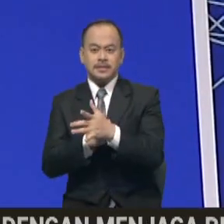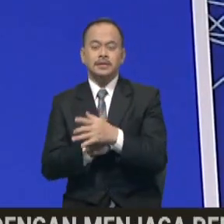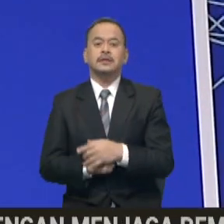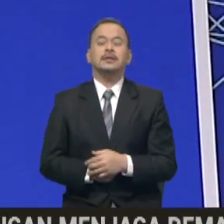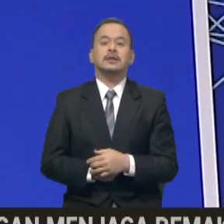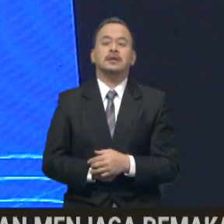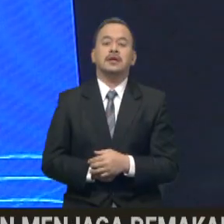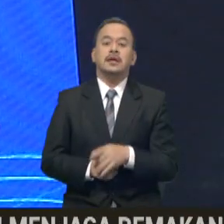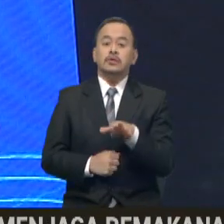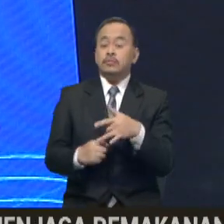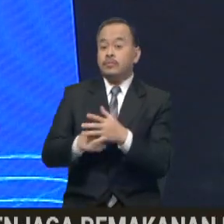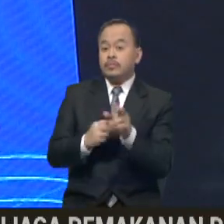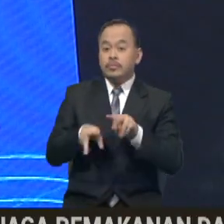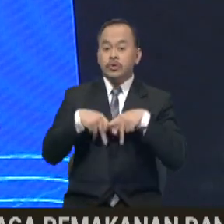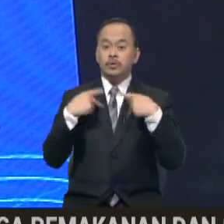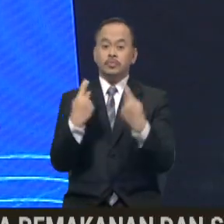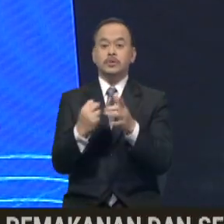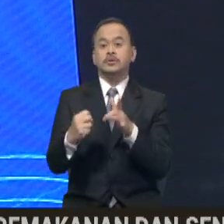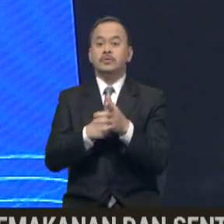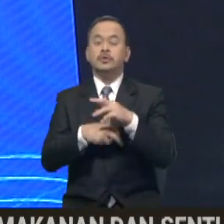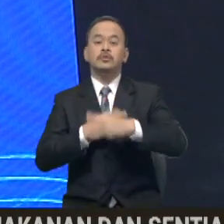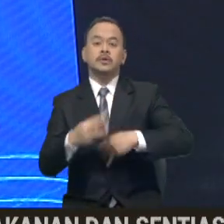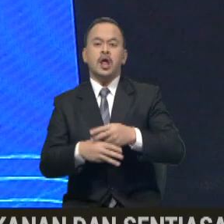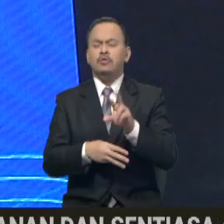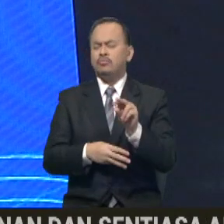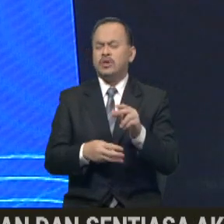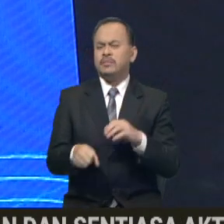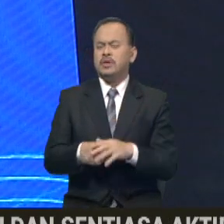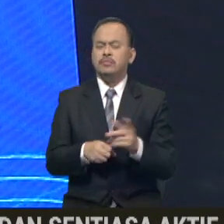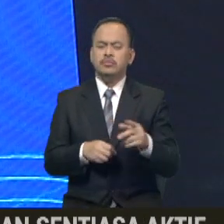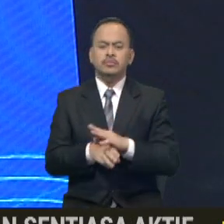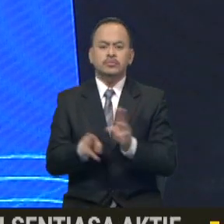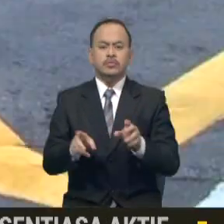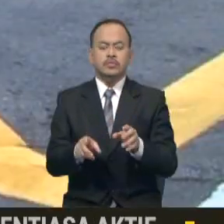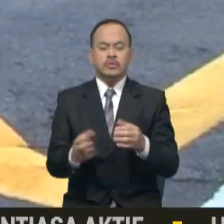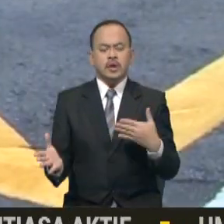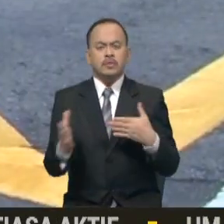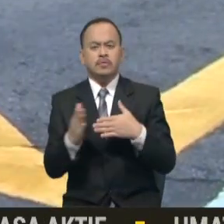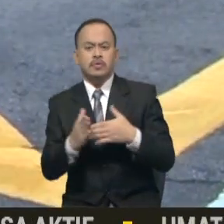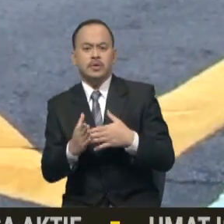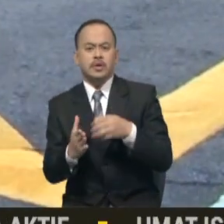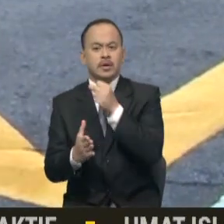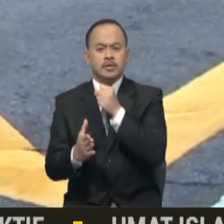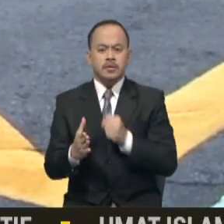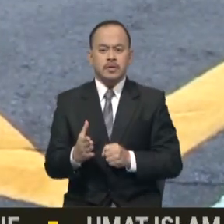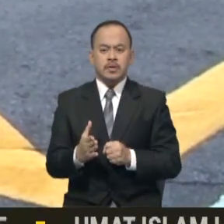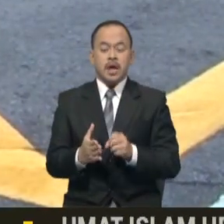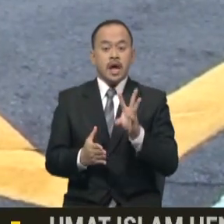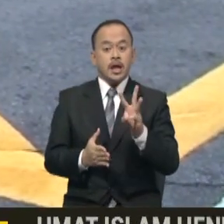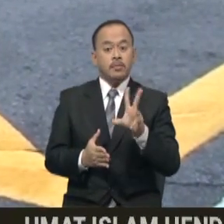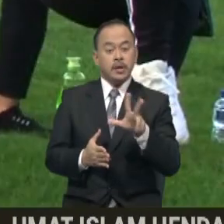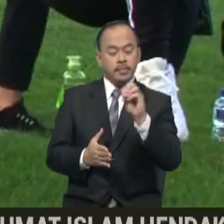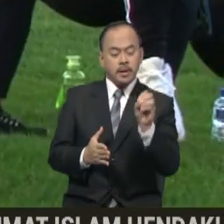Menurut Pertubuhan Strok Sedunia, strok bukan lagi penyakit yang sering menyerang warga emas. 63% mangsa